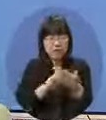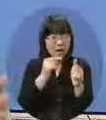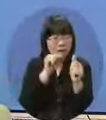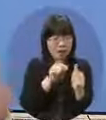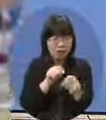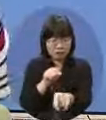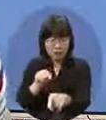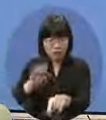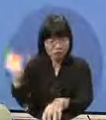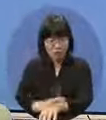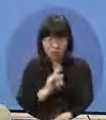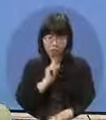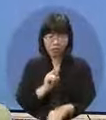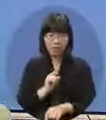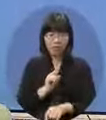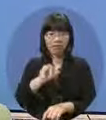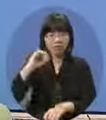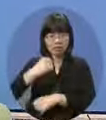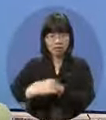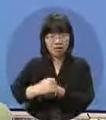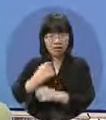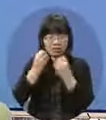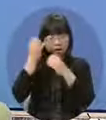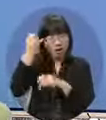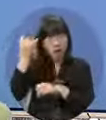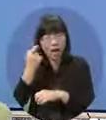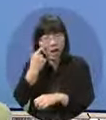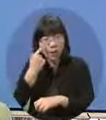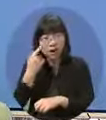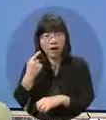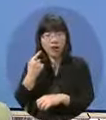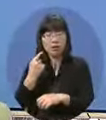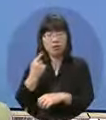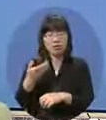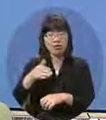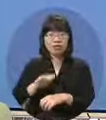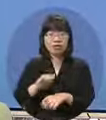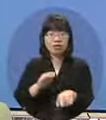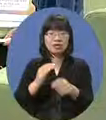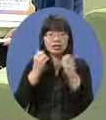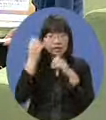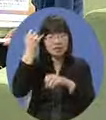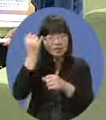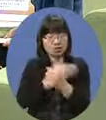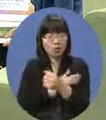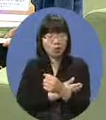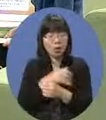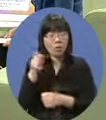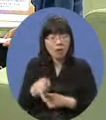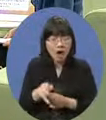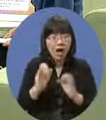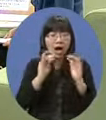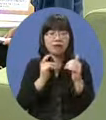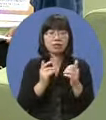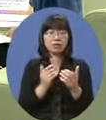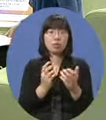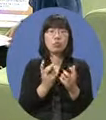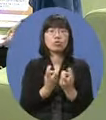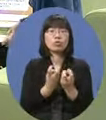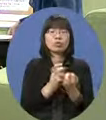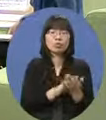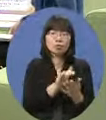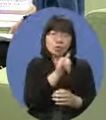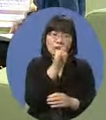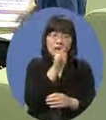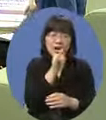창의력 있게 이걸로 잘 이렇게 창의력 있게 놀아봐 이러면 안 되잖아요. 아이한테 어떻게 좀 그것도 창의력이 네. 없는 애들이 있거든요. 네, 네, 네. 어떻게 놀아줘야 네, 되죠? 네, 그런 걸 물어보실 줄